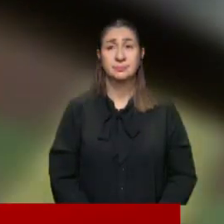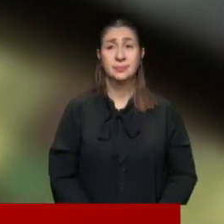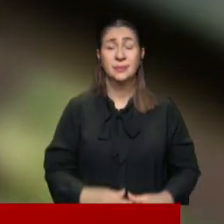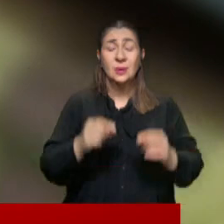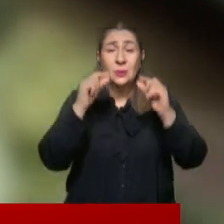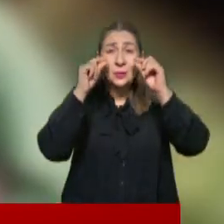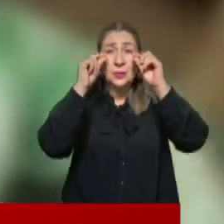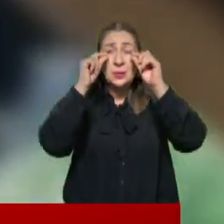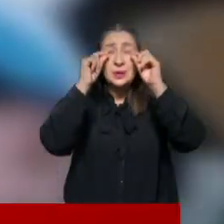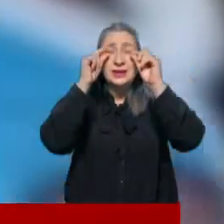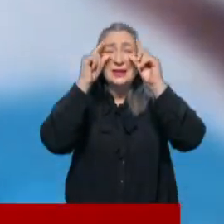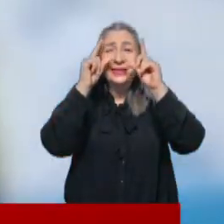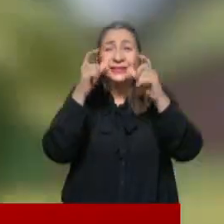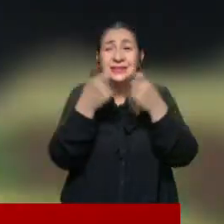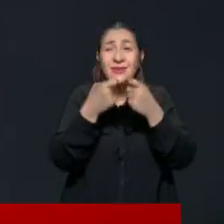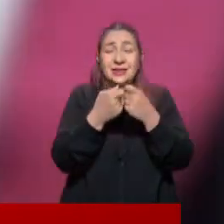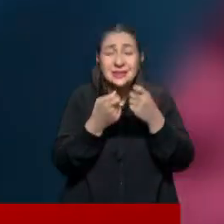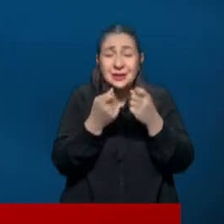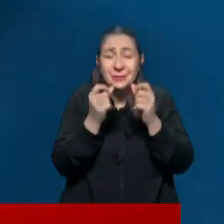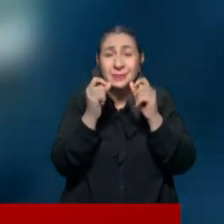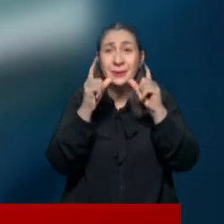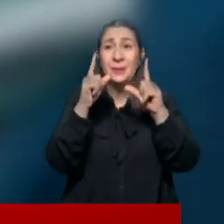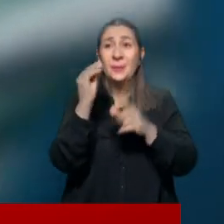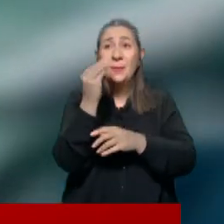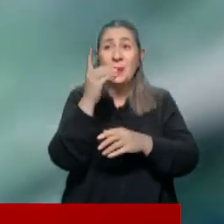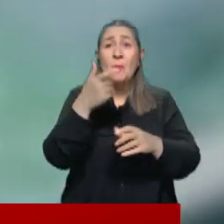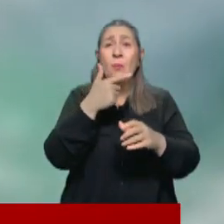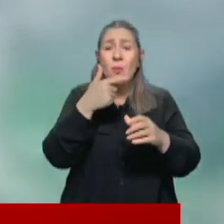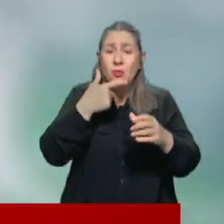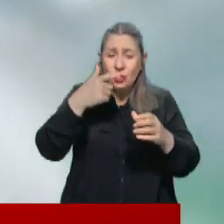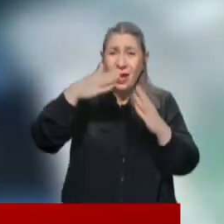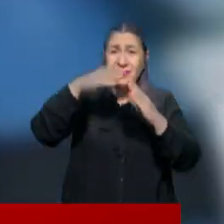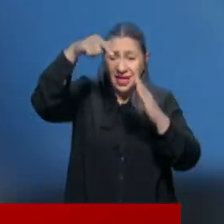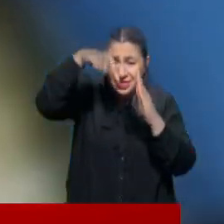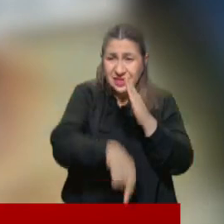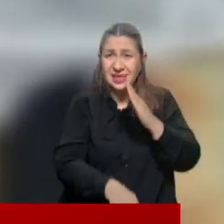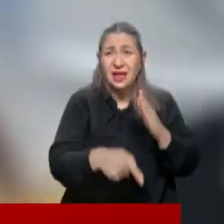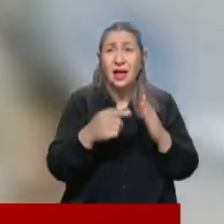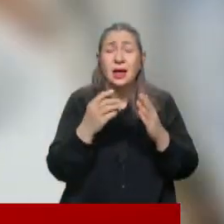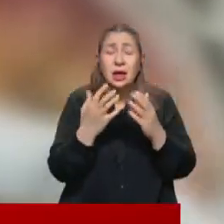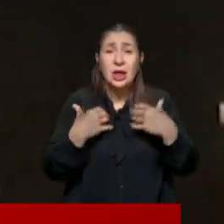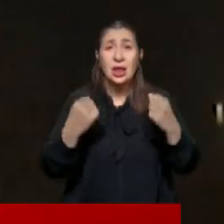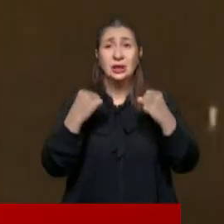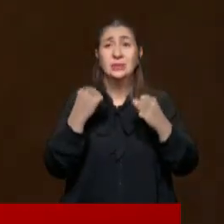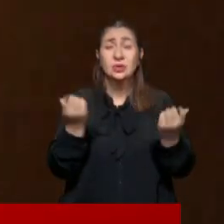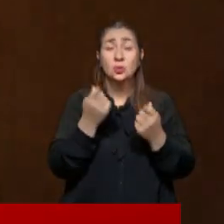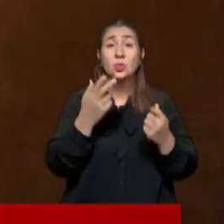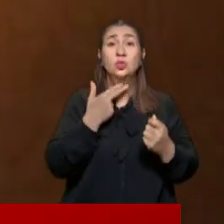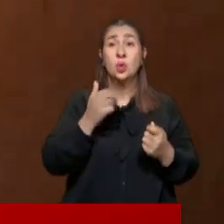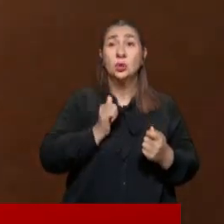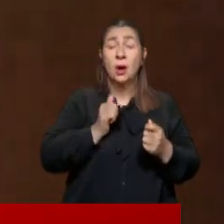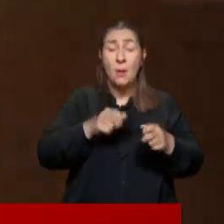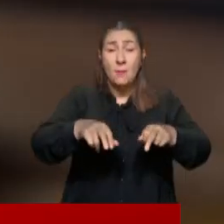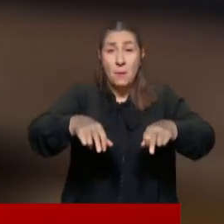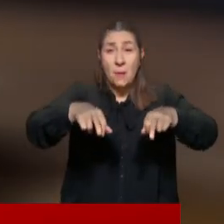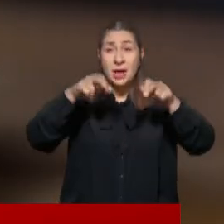gözlerini dünyaya savaşta açan bebekler Bir bodrum katında hayata tutunmaya çalışıyor görüntüler Rus ordusunun